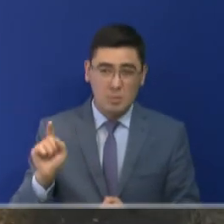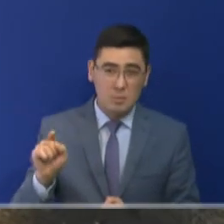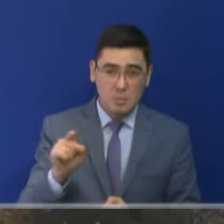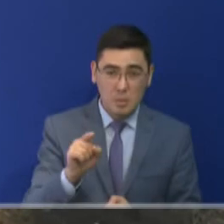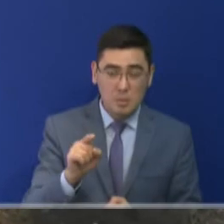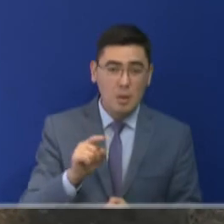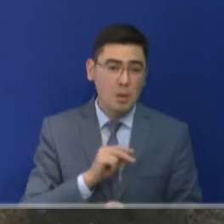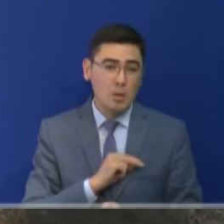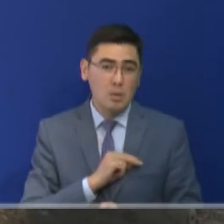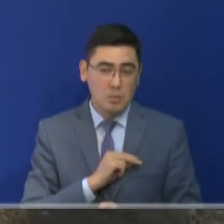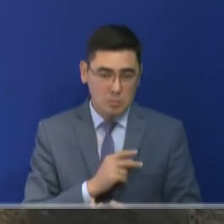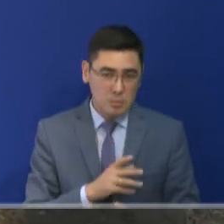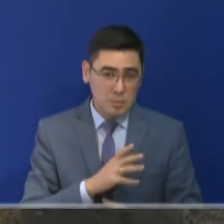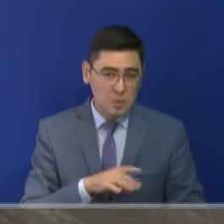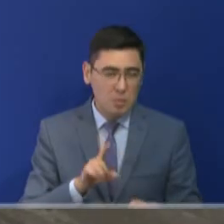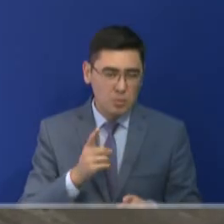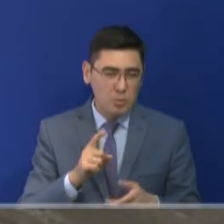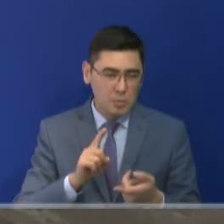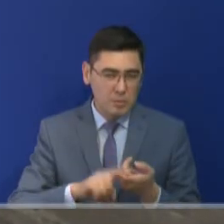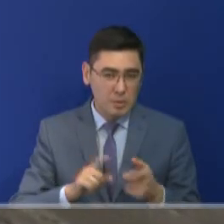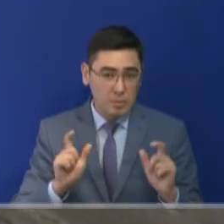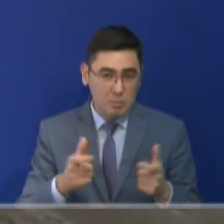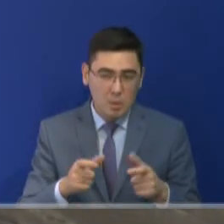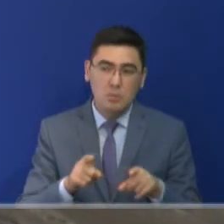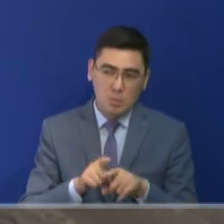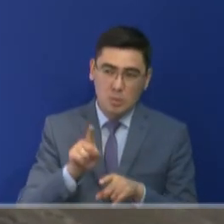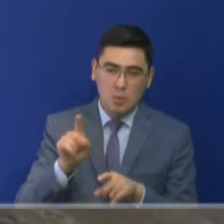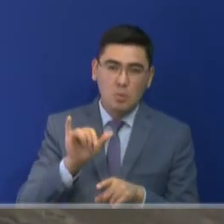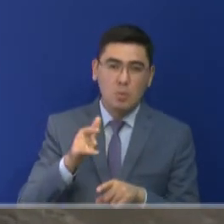твердым топливом. Самат Секенов, Рыскуль Мадвасова, Аслан Ертыспаев, телеканал «Семей».